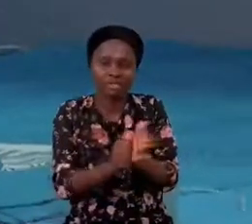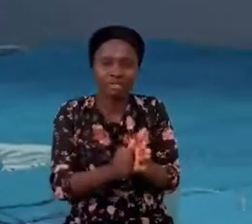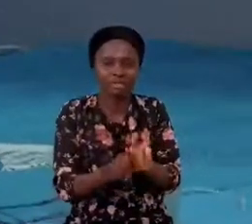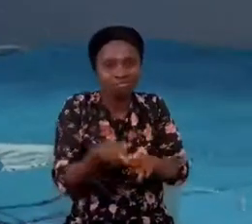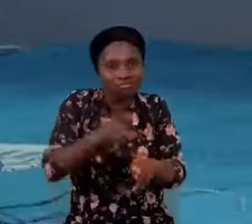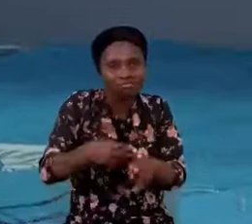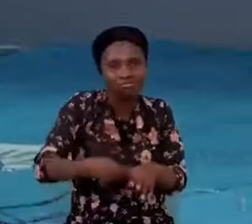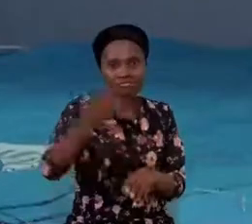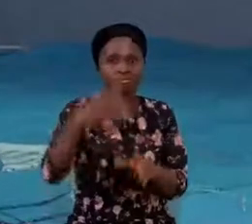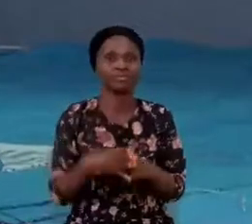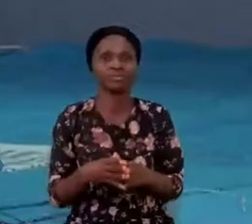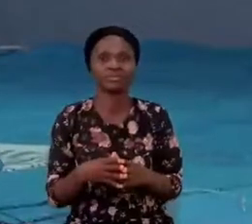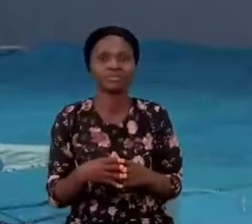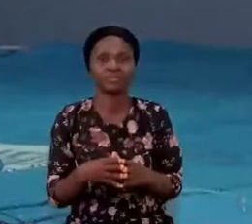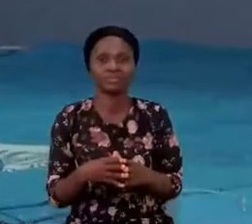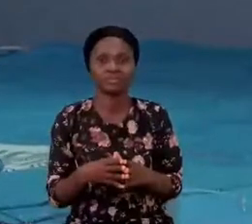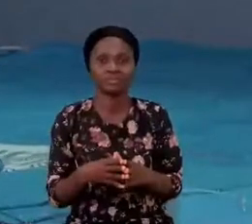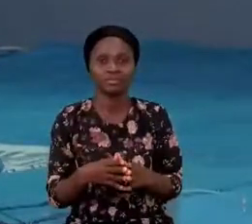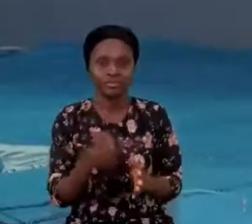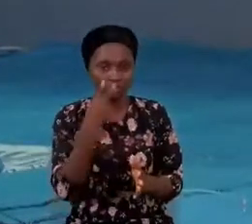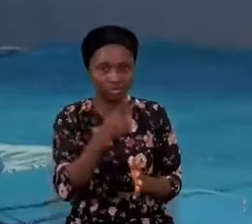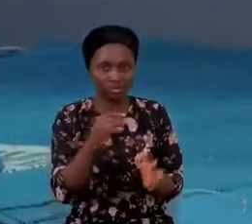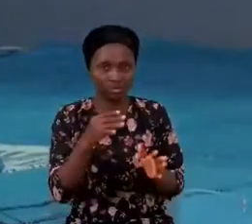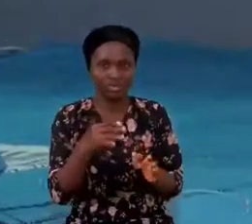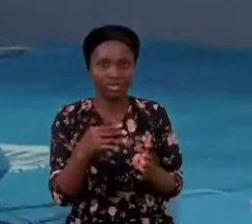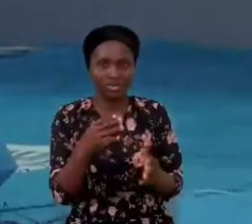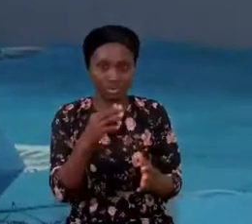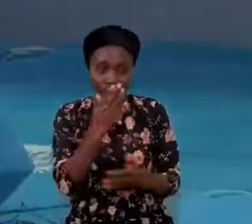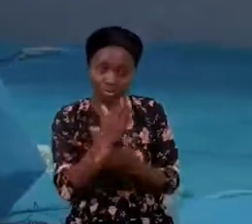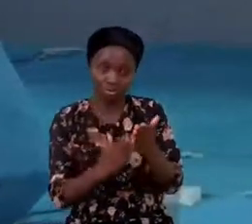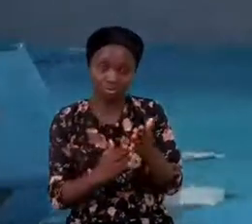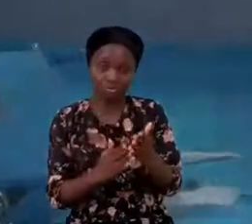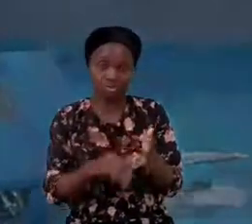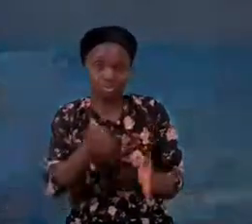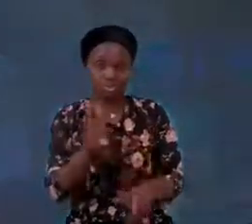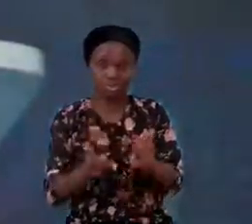matin, tout au long de la journée, la joue passe et il n'y a pas de progrès.